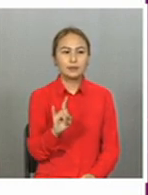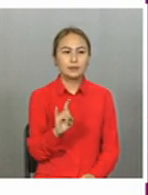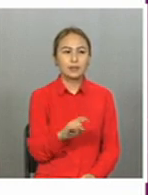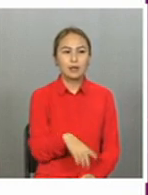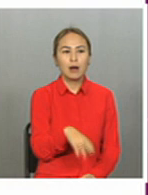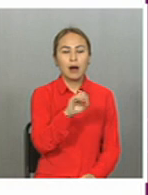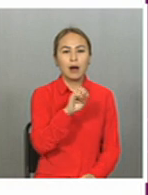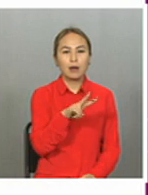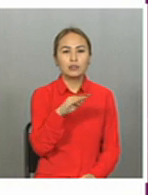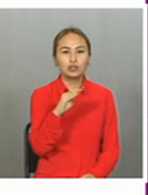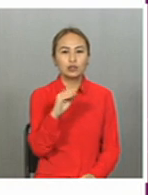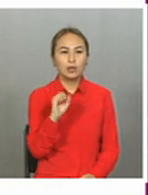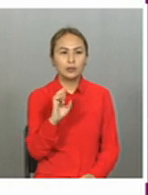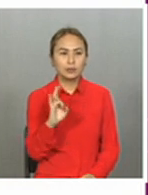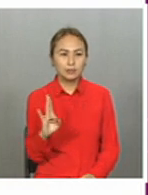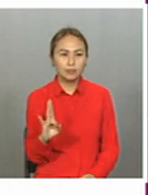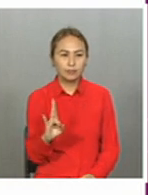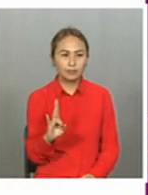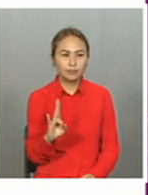Әлжан,